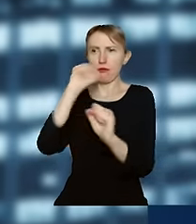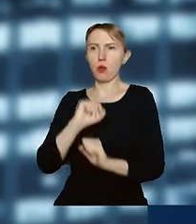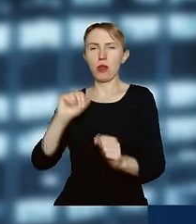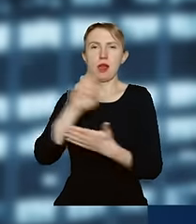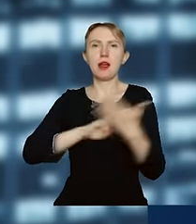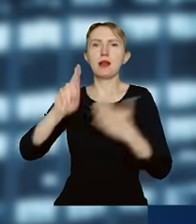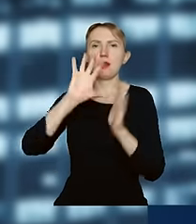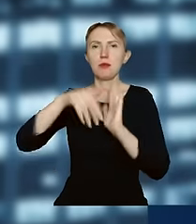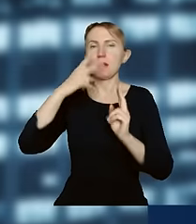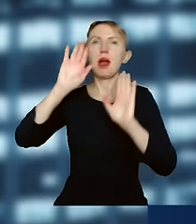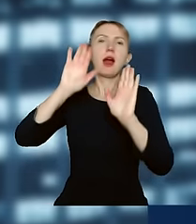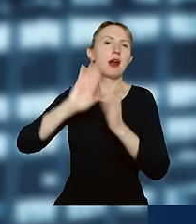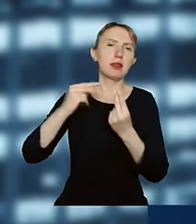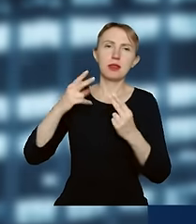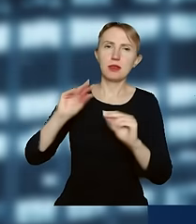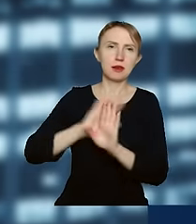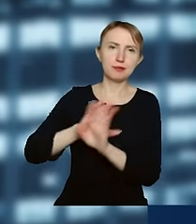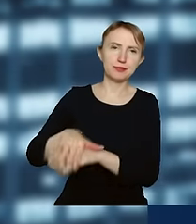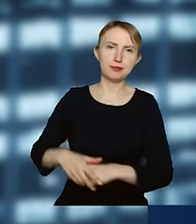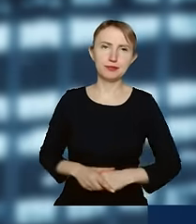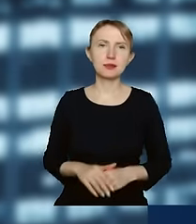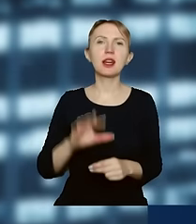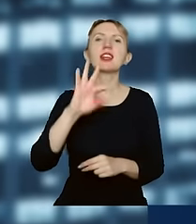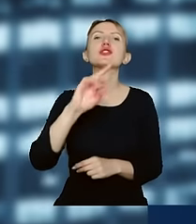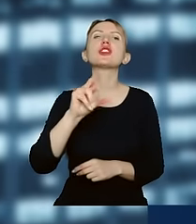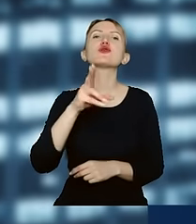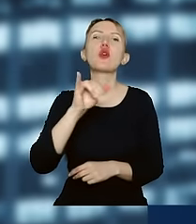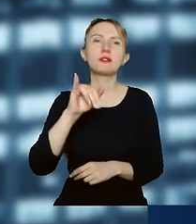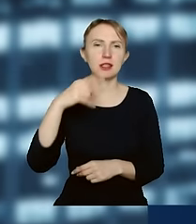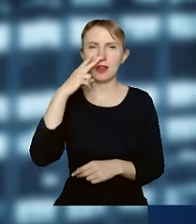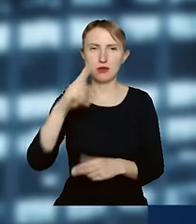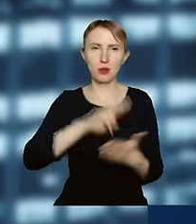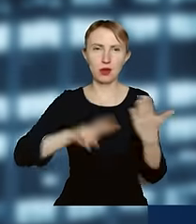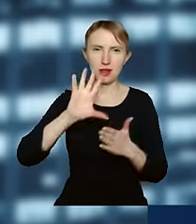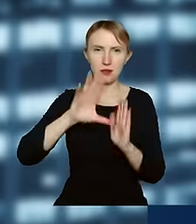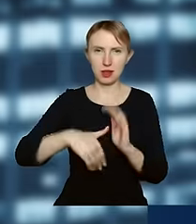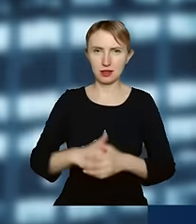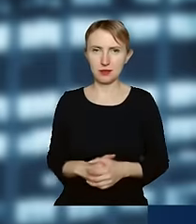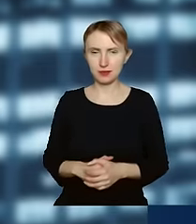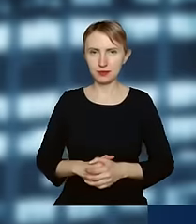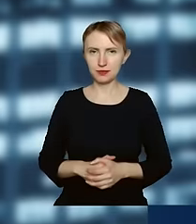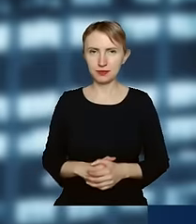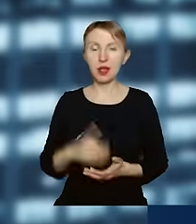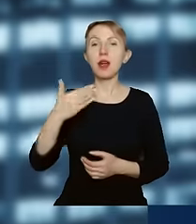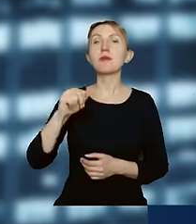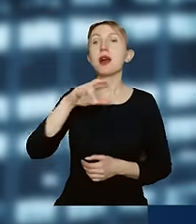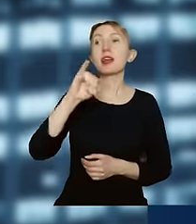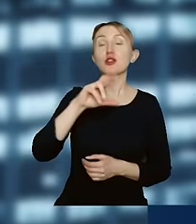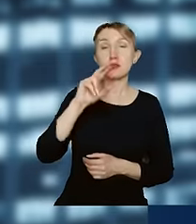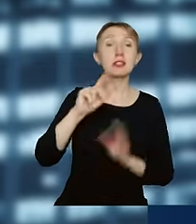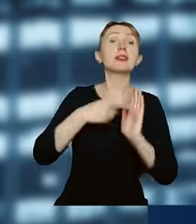Miasta, przepraszam. Trzaskowski nie widział Rady Miasta. Majchrowski mógł widzieć raz, tak. Trzaskowski nie widział w